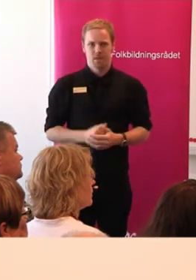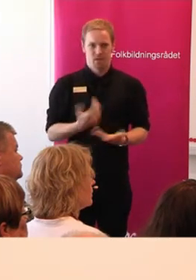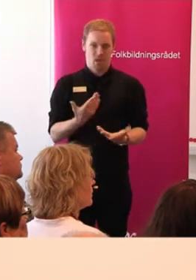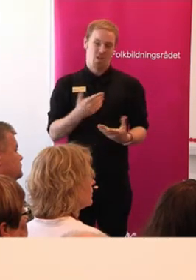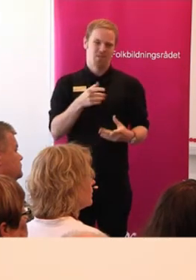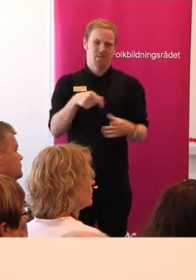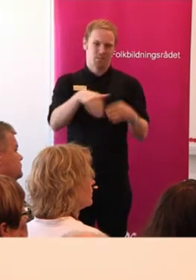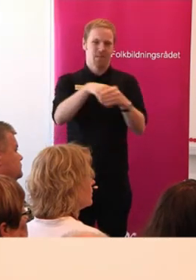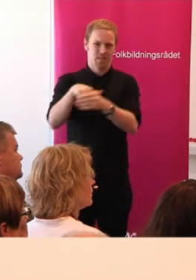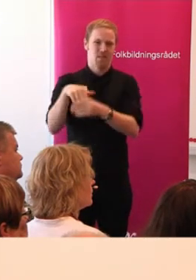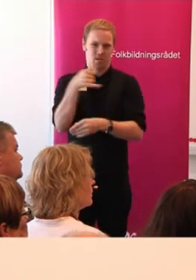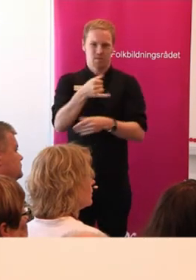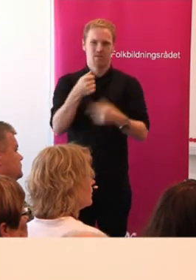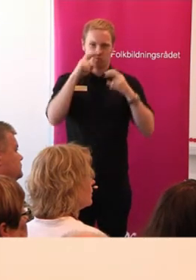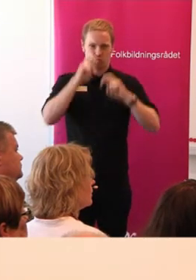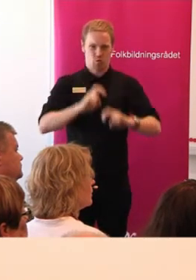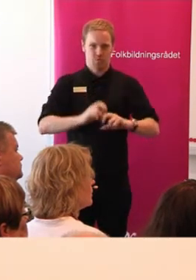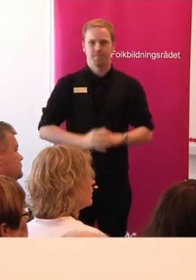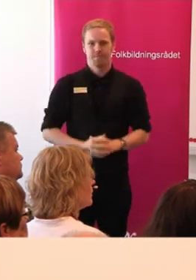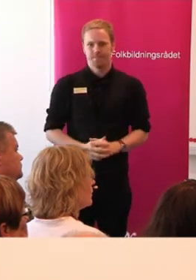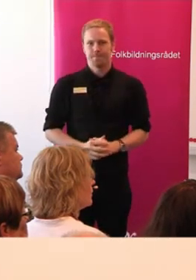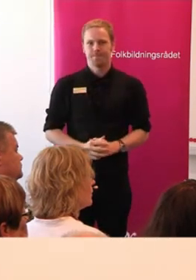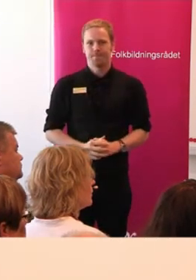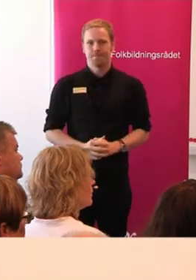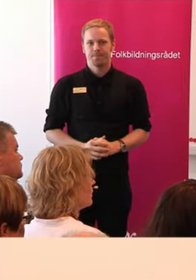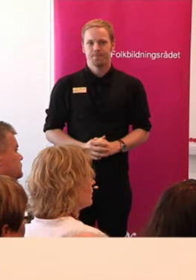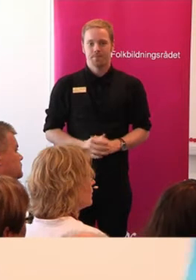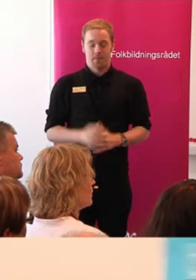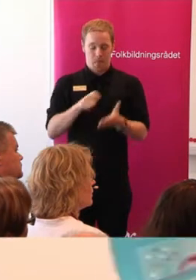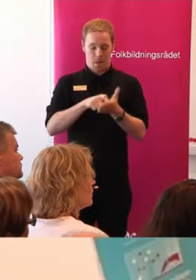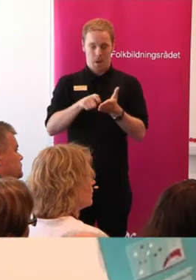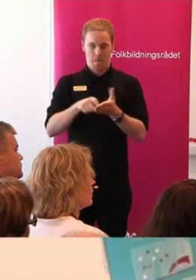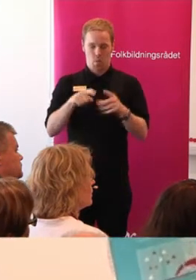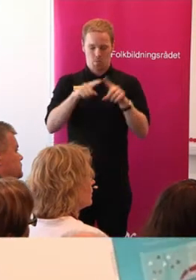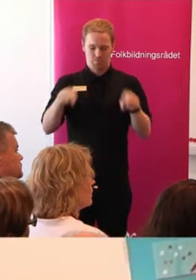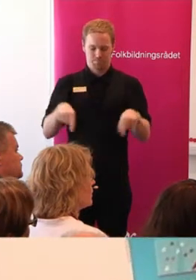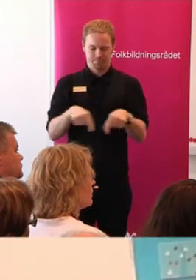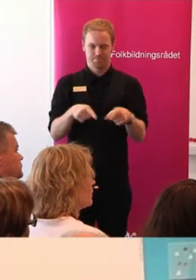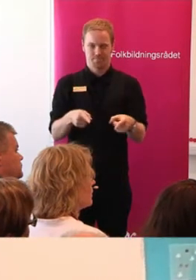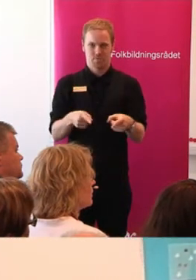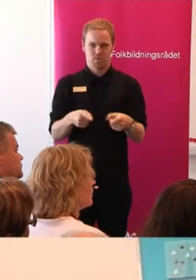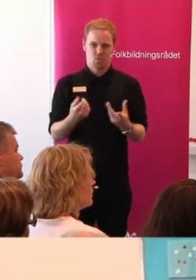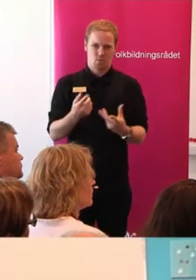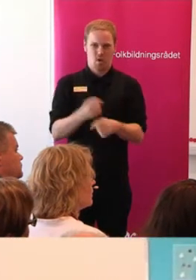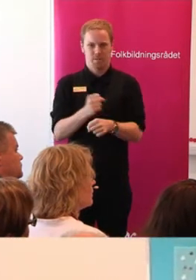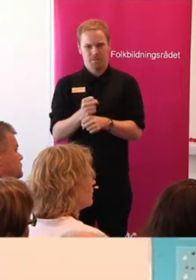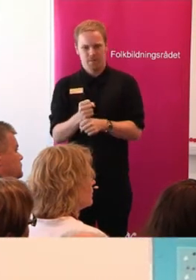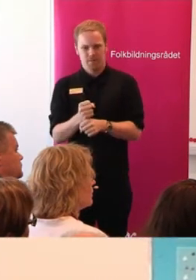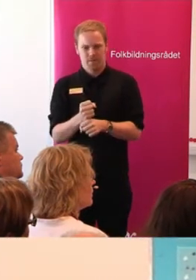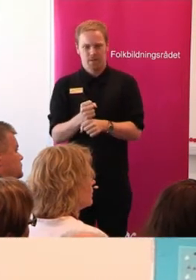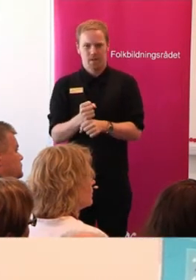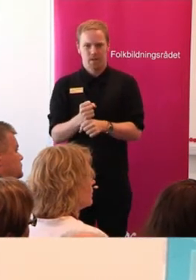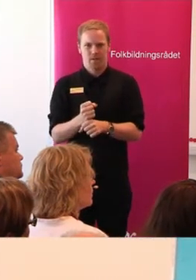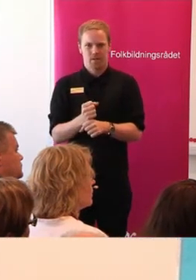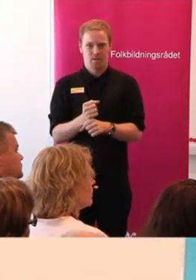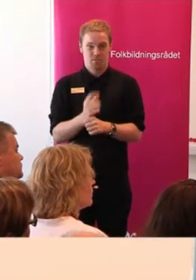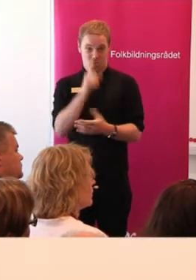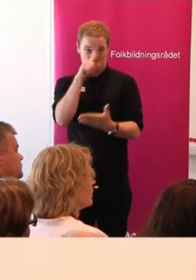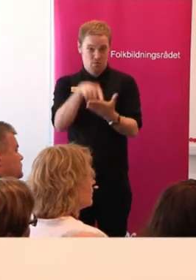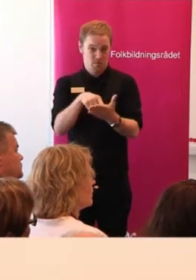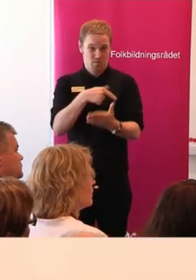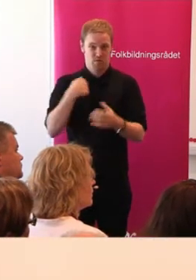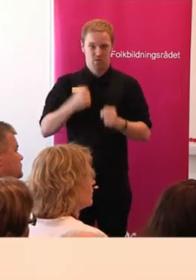våra deltagare. Rapporten och arbetet var till uppgift att vi skulle titta på hur ser folkhögskolan ut